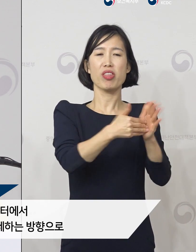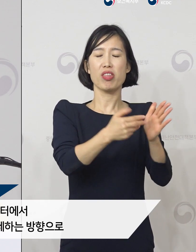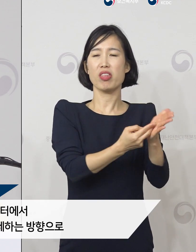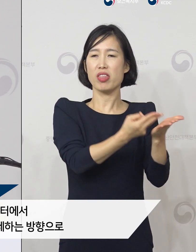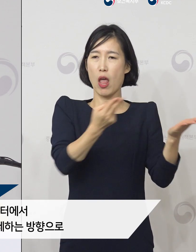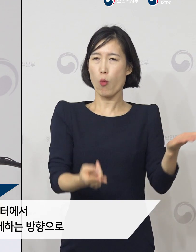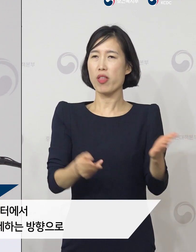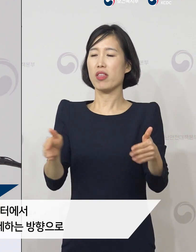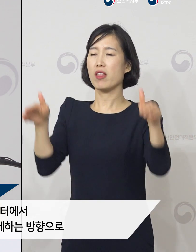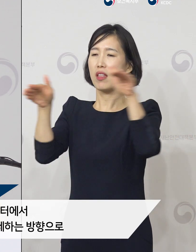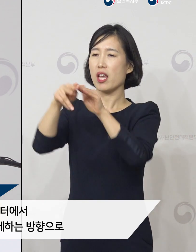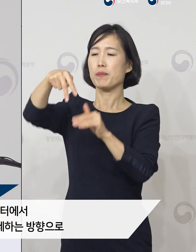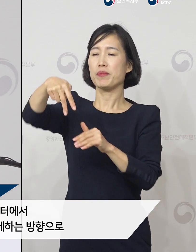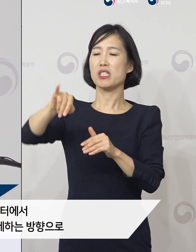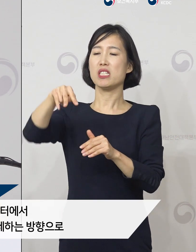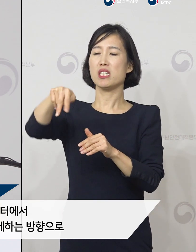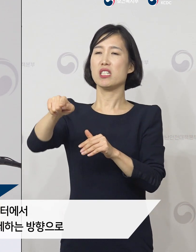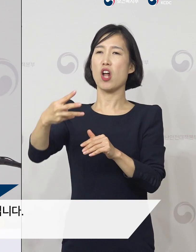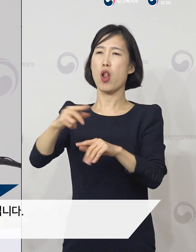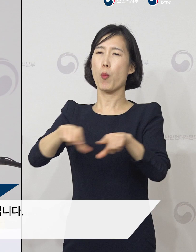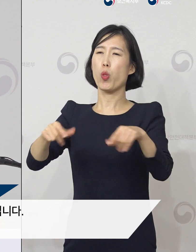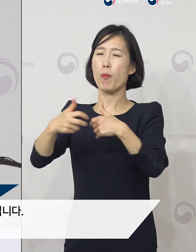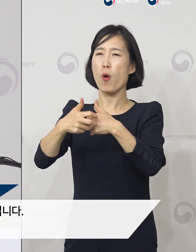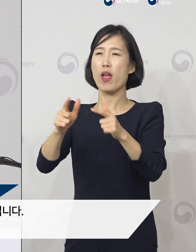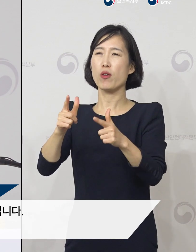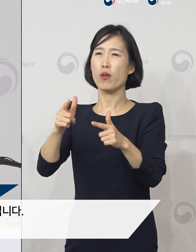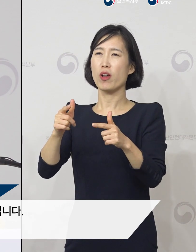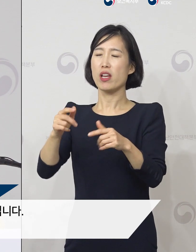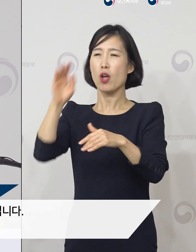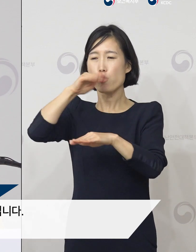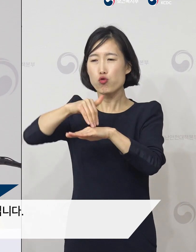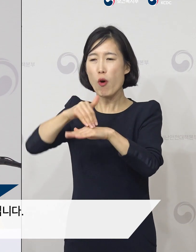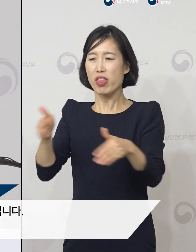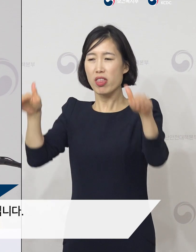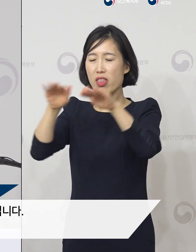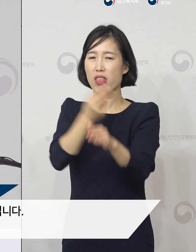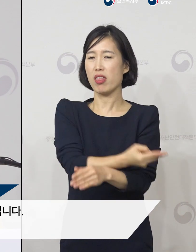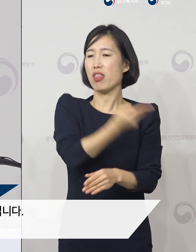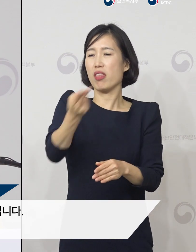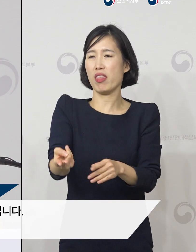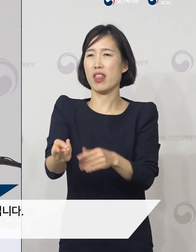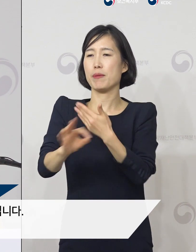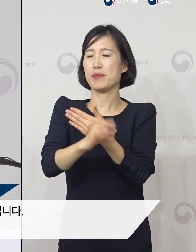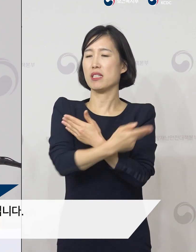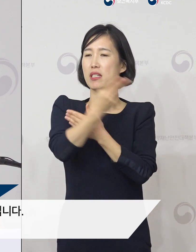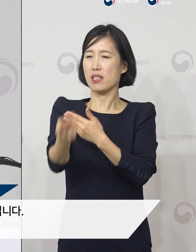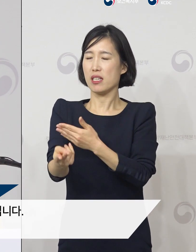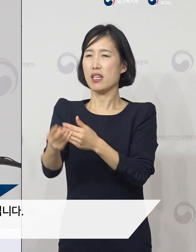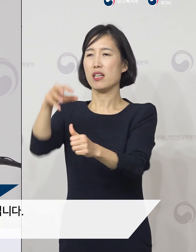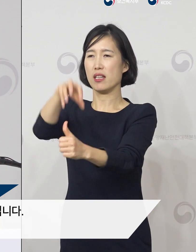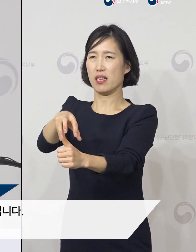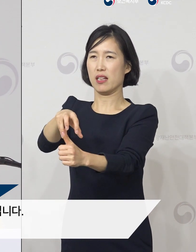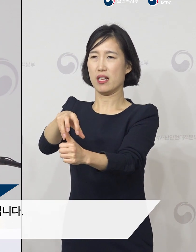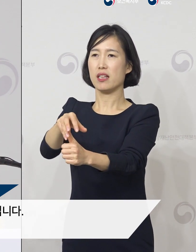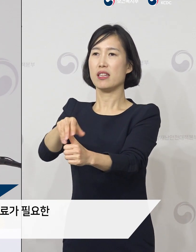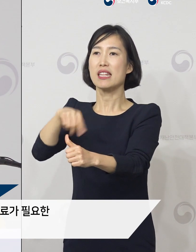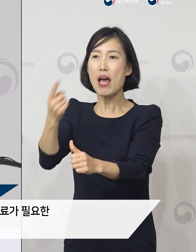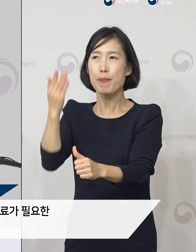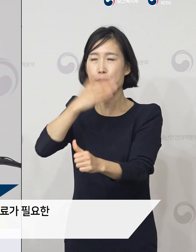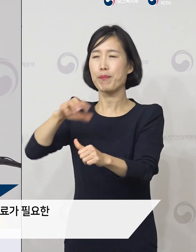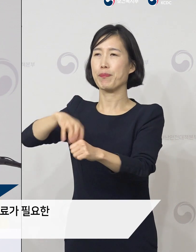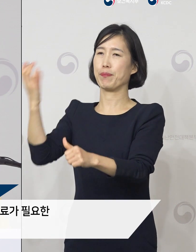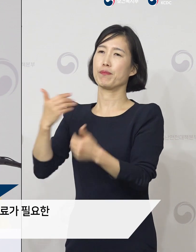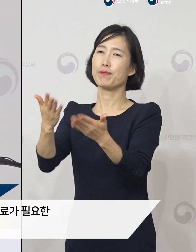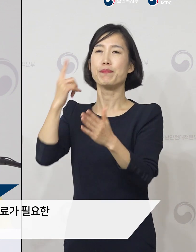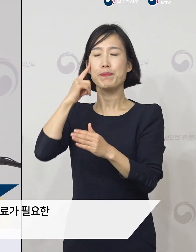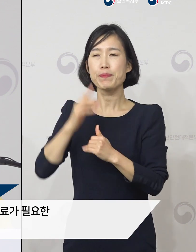후 격리를 해제하는 방향으로 퇴원 및 격리 해제 기준도 변경하여 운영할 예정입니다. 환자의